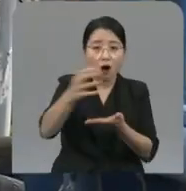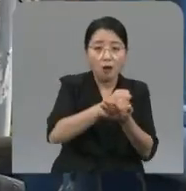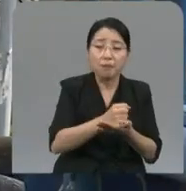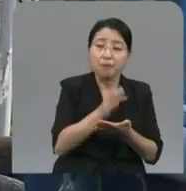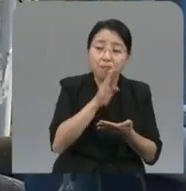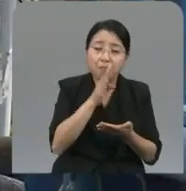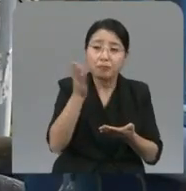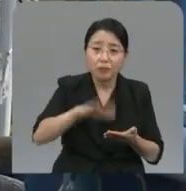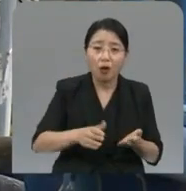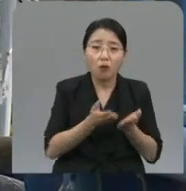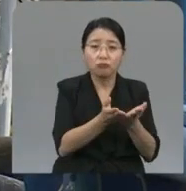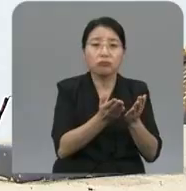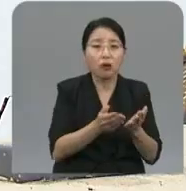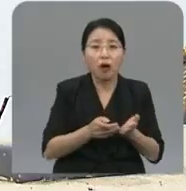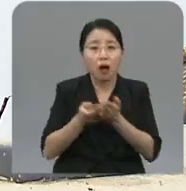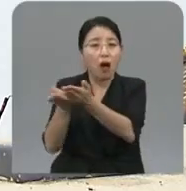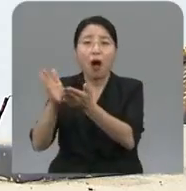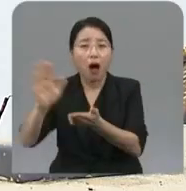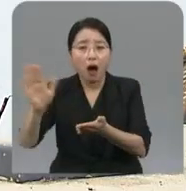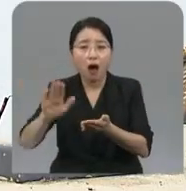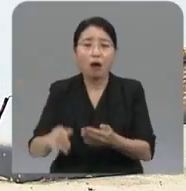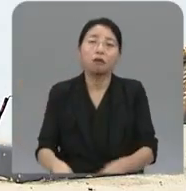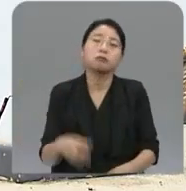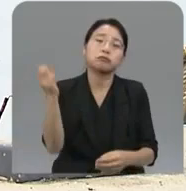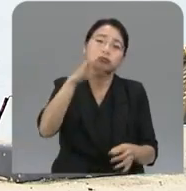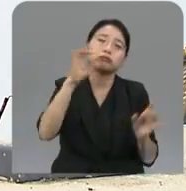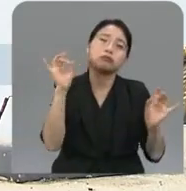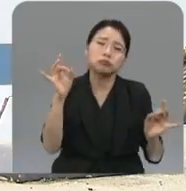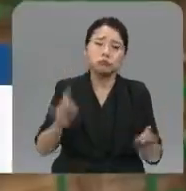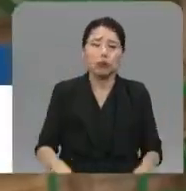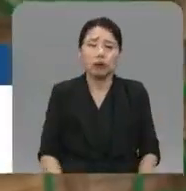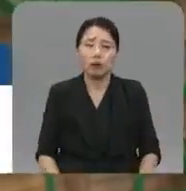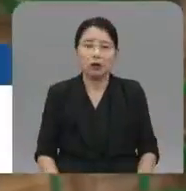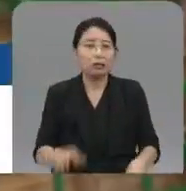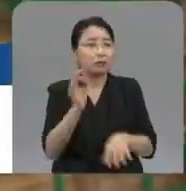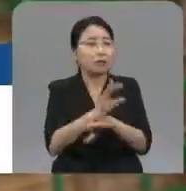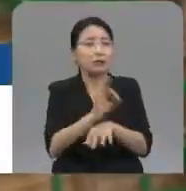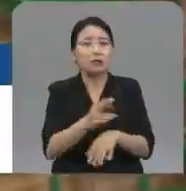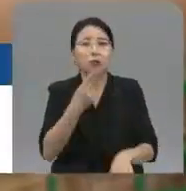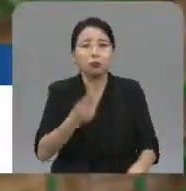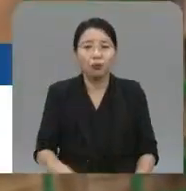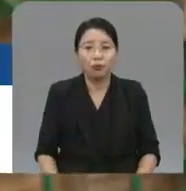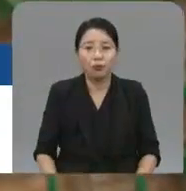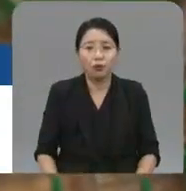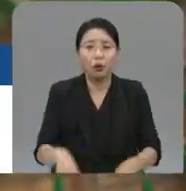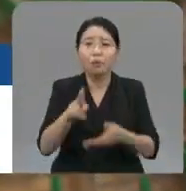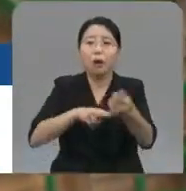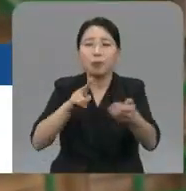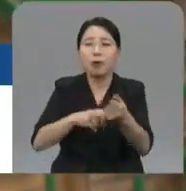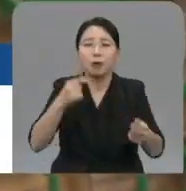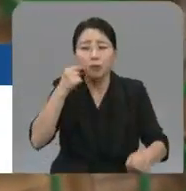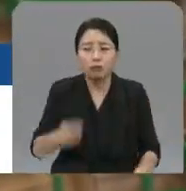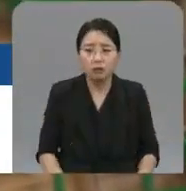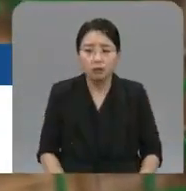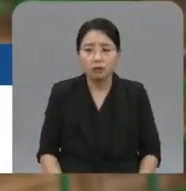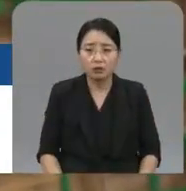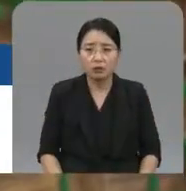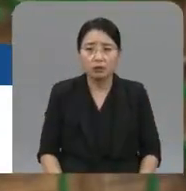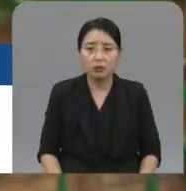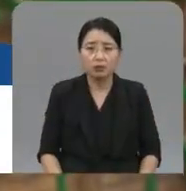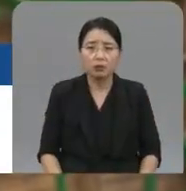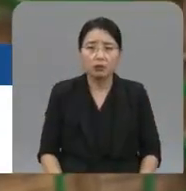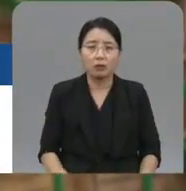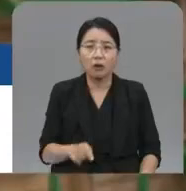un peu avant une conférence de presse y a été organisée afin de dénoncer le projet du gouvernement des ponts qui n'est pas suffisamment